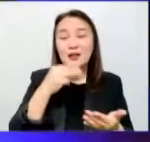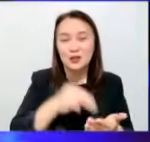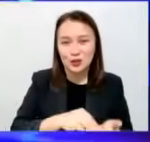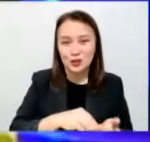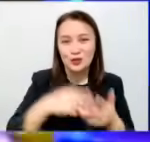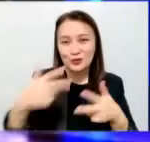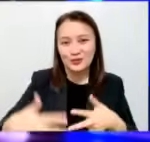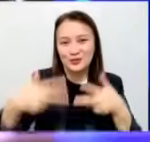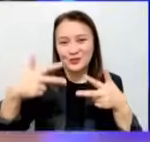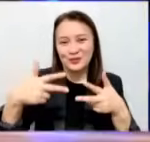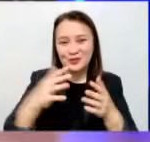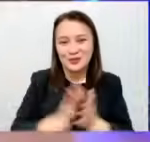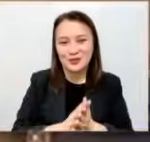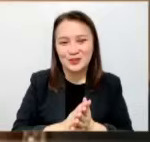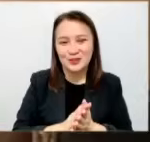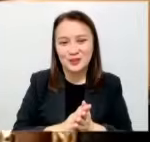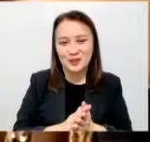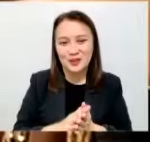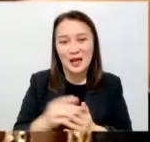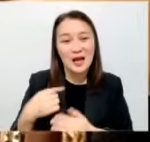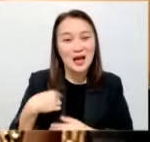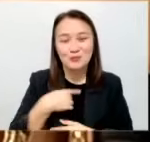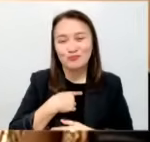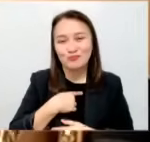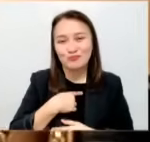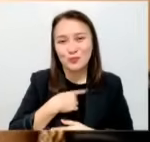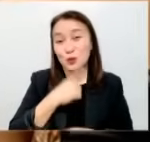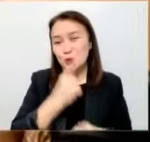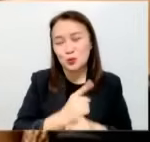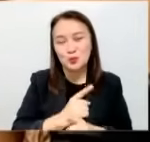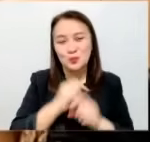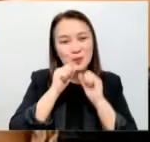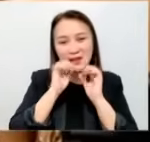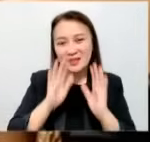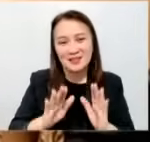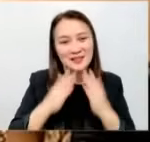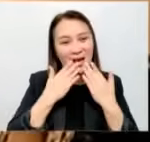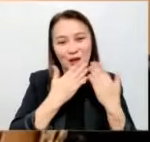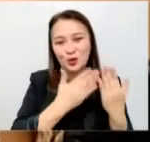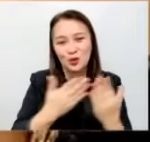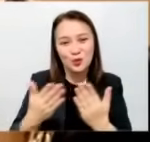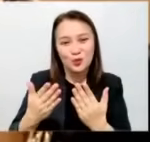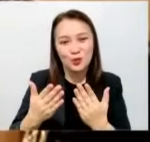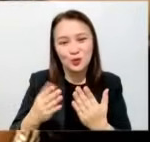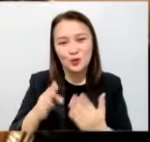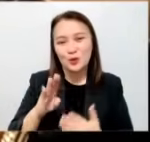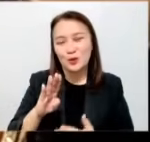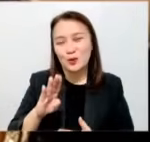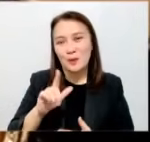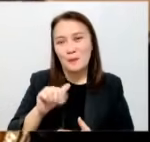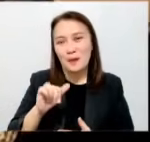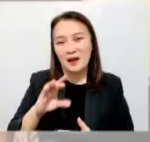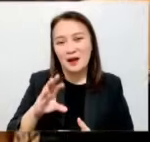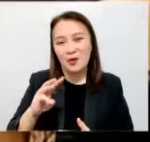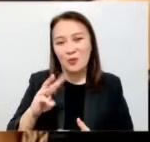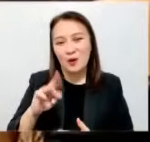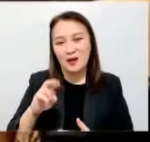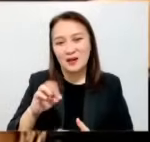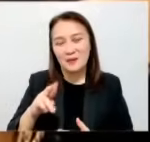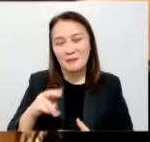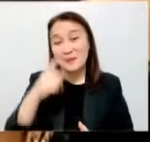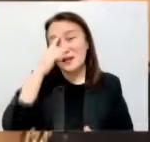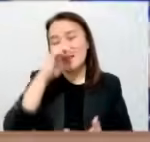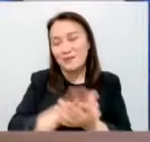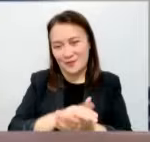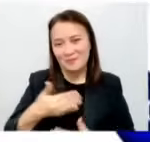call. Man, I'm feeling super blessed, super thankful. Obviously, thank you to Blackwater for believing in me. So,